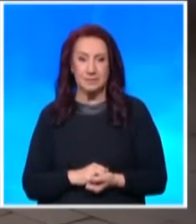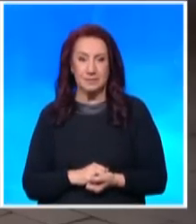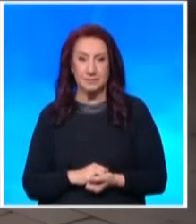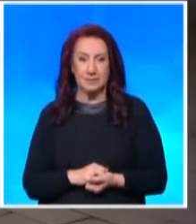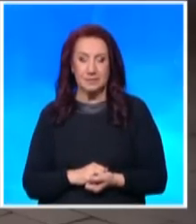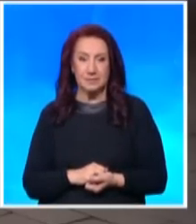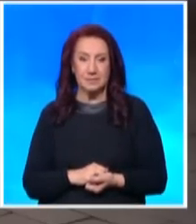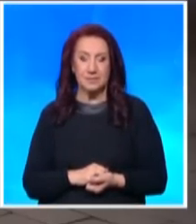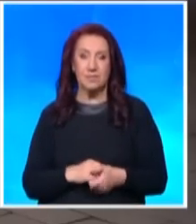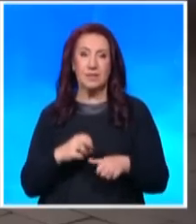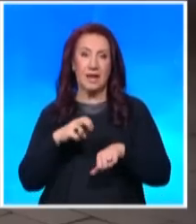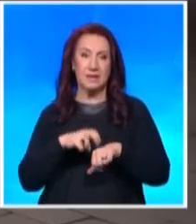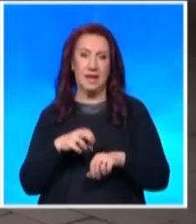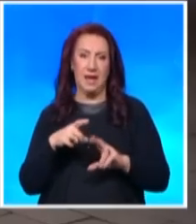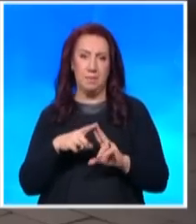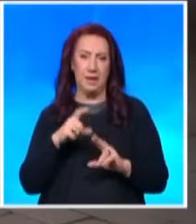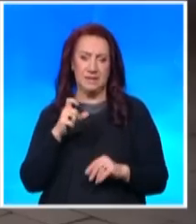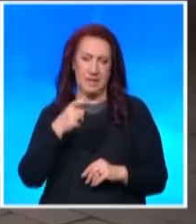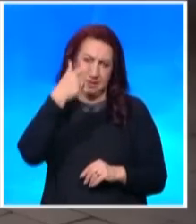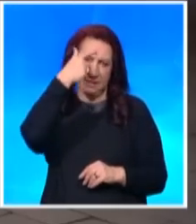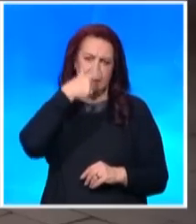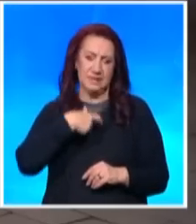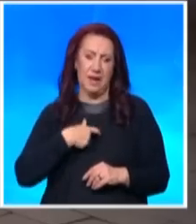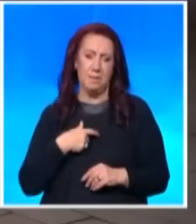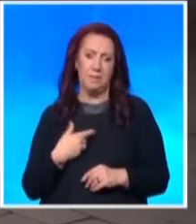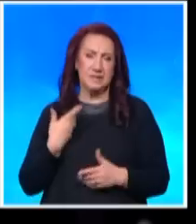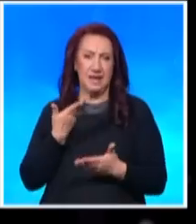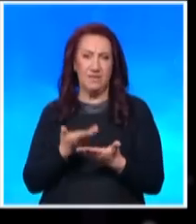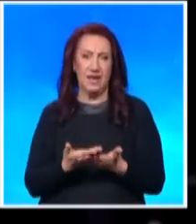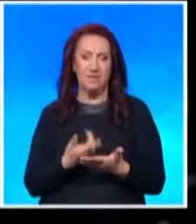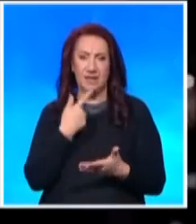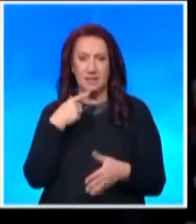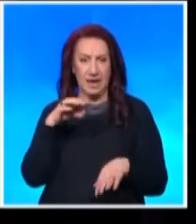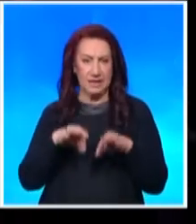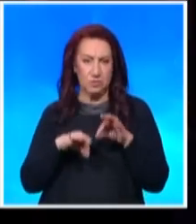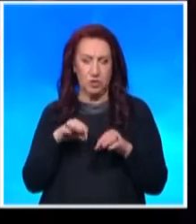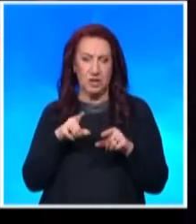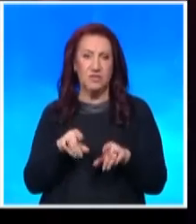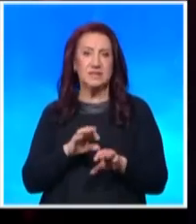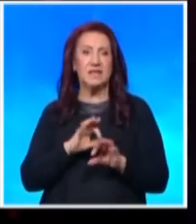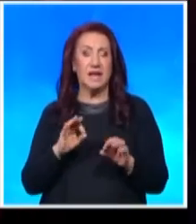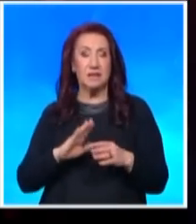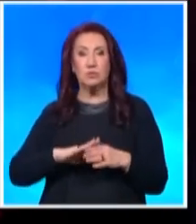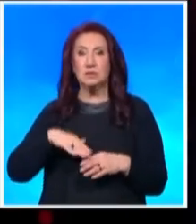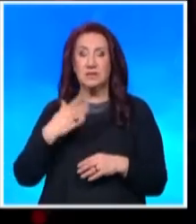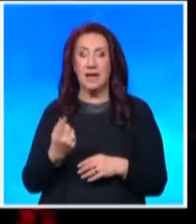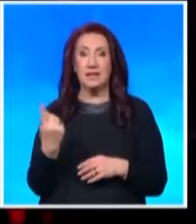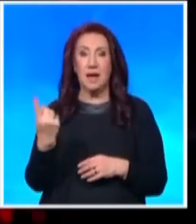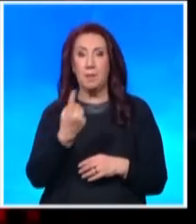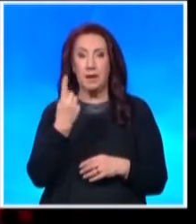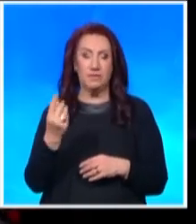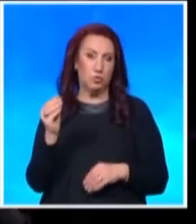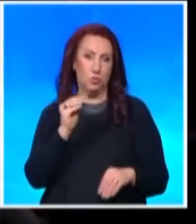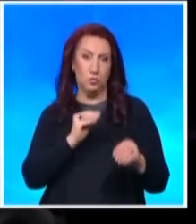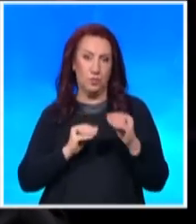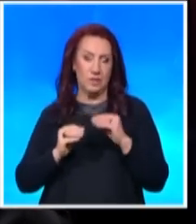ДПС ще се яви самостоятелно на предстоящите предсрочни избори. Това стана ясно след първото присъствено заседание на ръководството